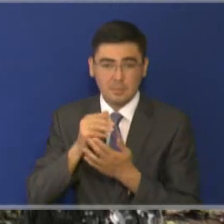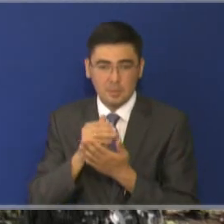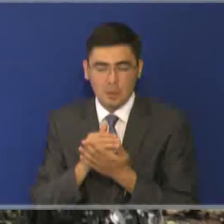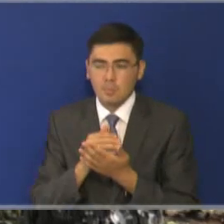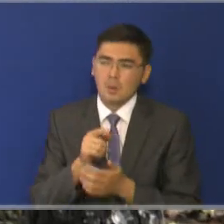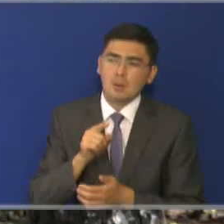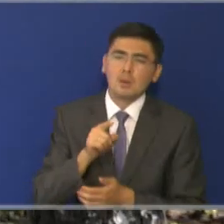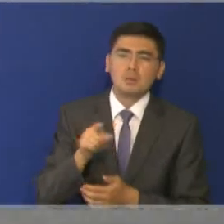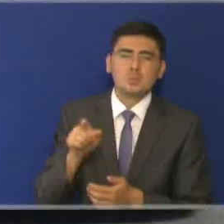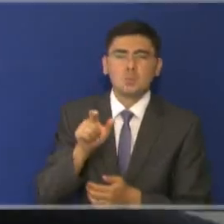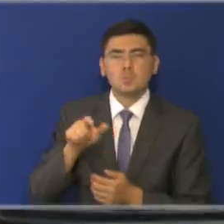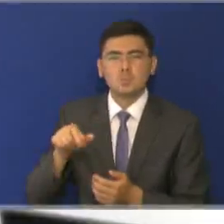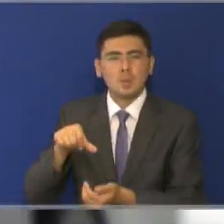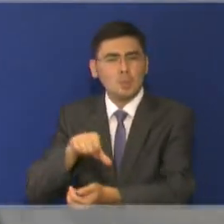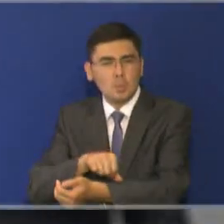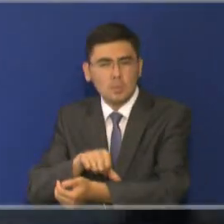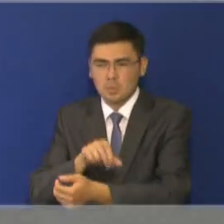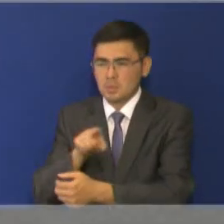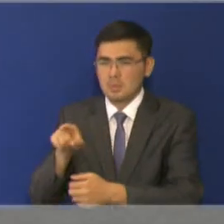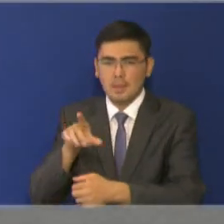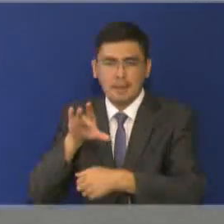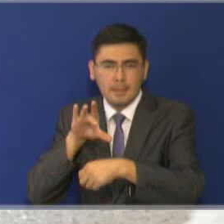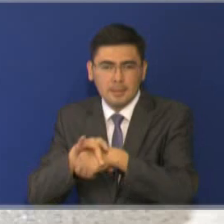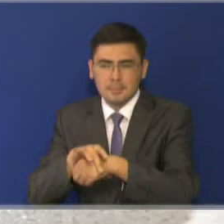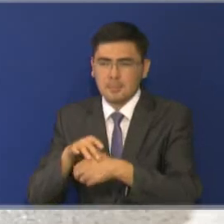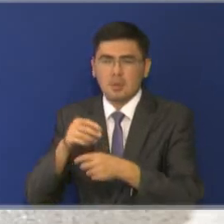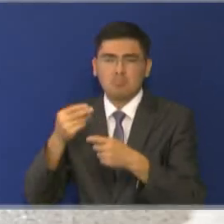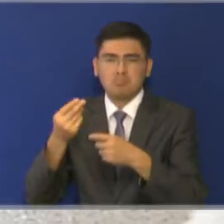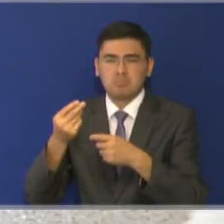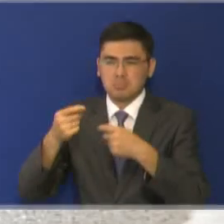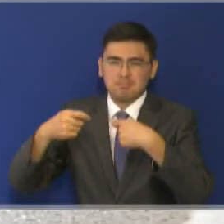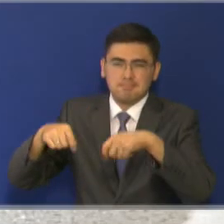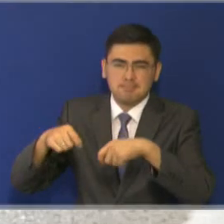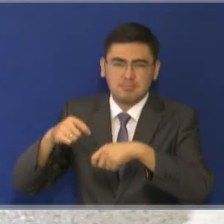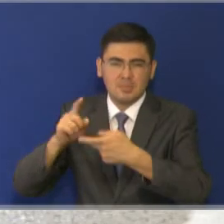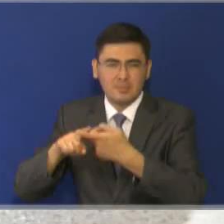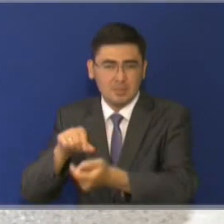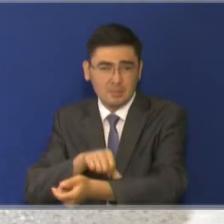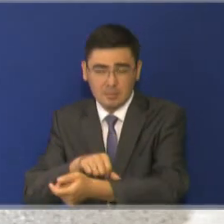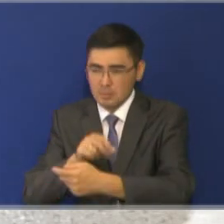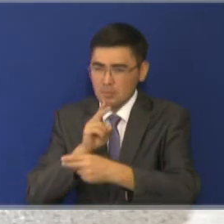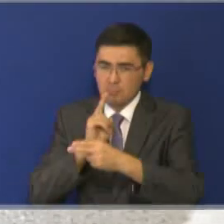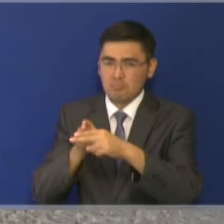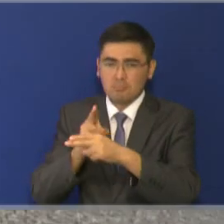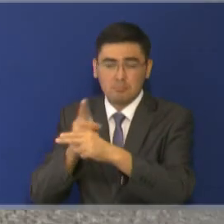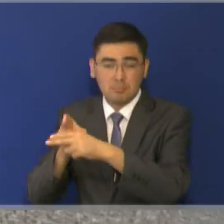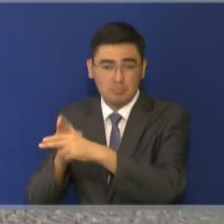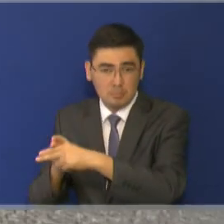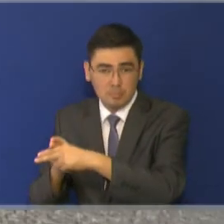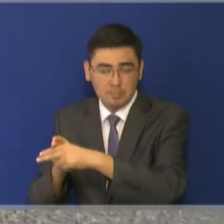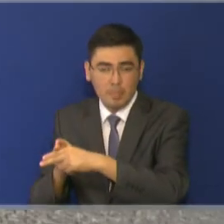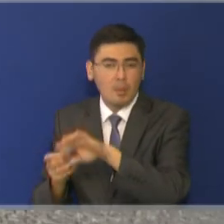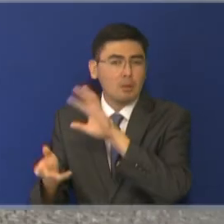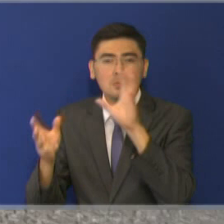психотроптық заттардың заңсыз айналымы фактілерін анықтау және Жамбыл мен Қызылорда облыстарының аумақтарында өсетін жабайы сораны заңсыз жеткізу